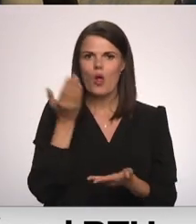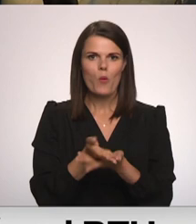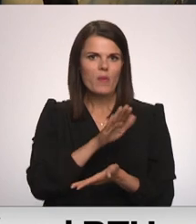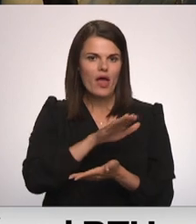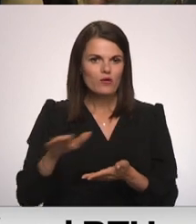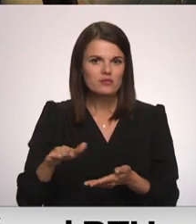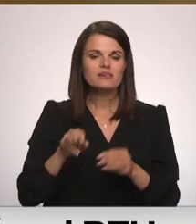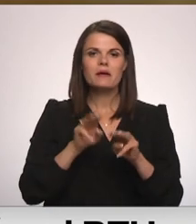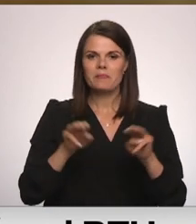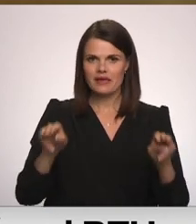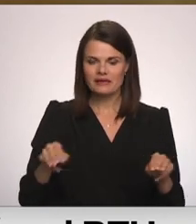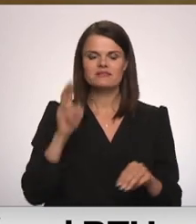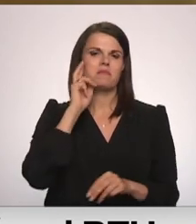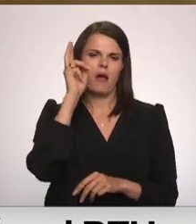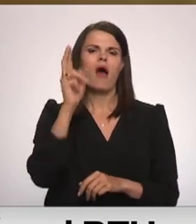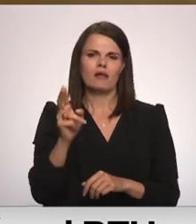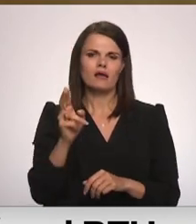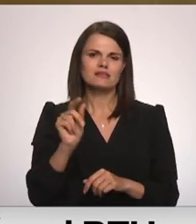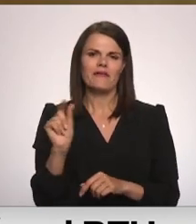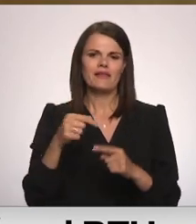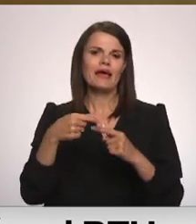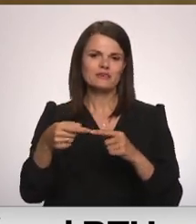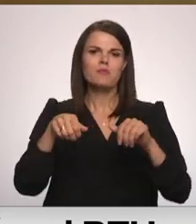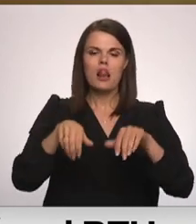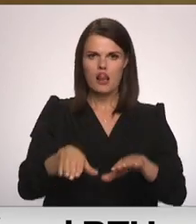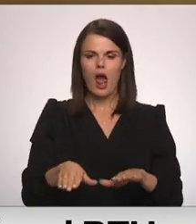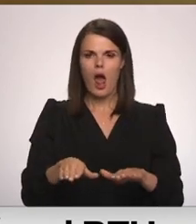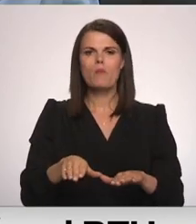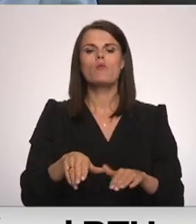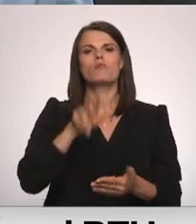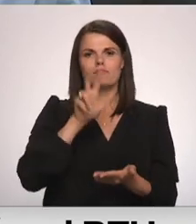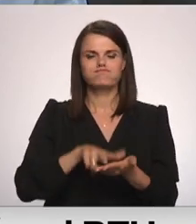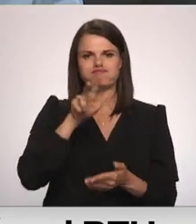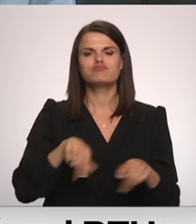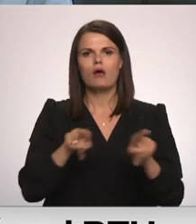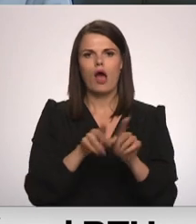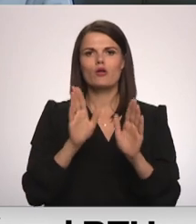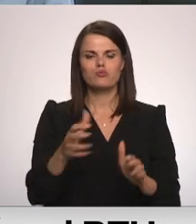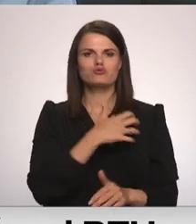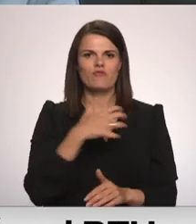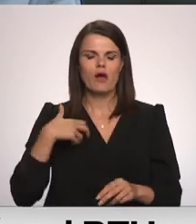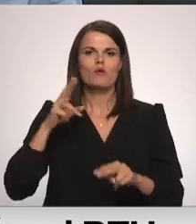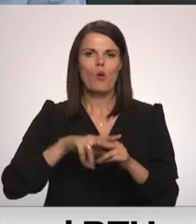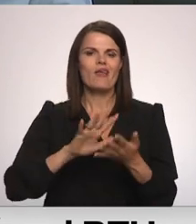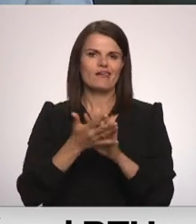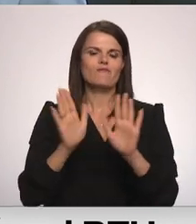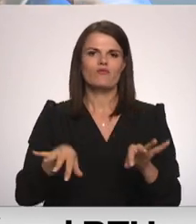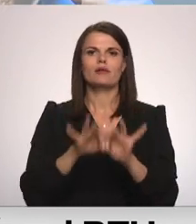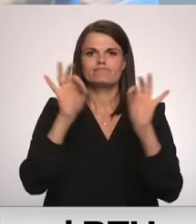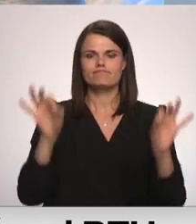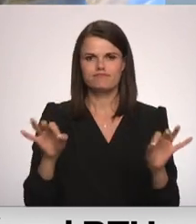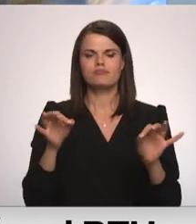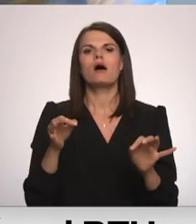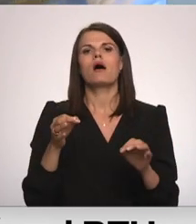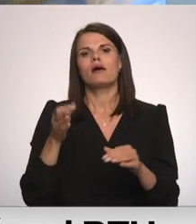noslēgusies, ministrijā ir pārliecība, ka drīzumā lēmumu pieņems arī valdība un reforma varēs noslēgties līdz šī